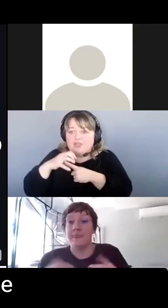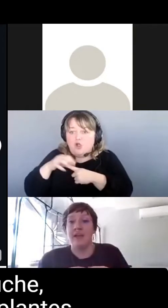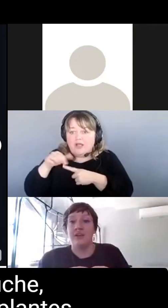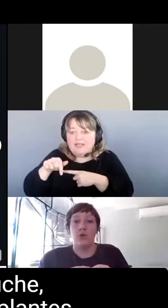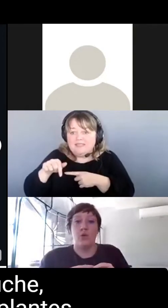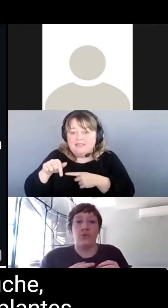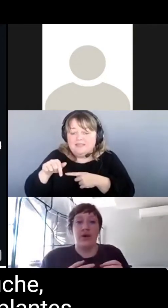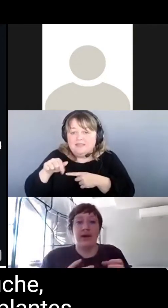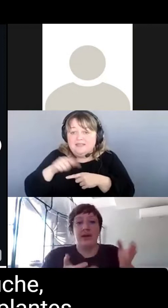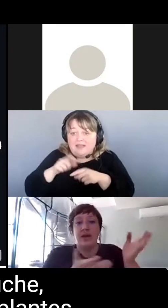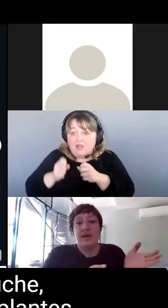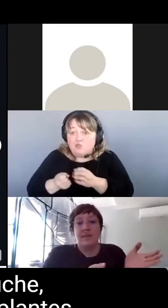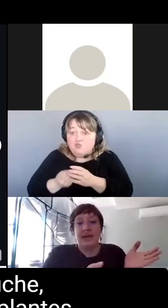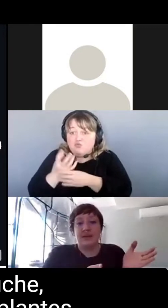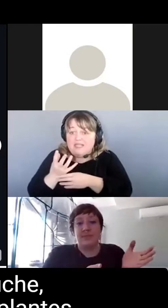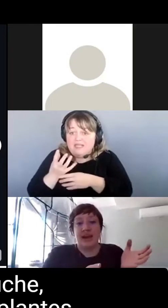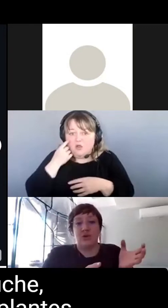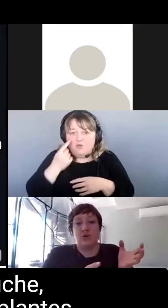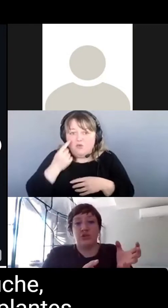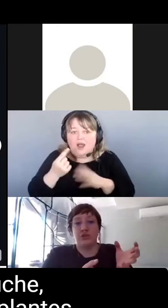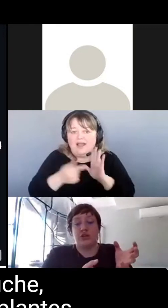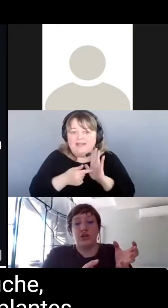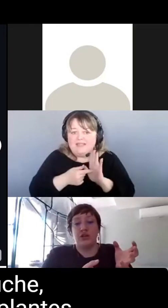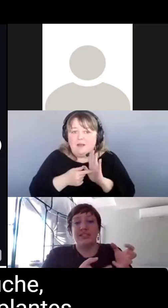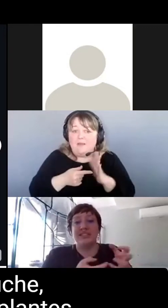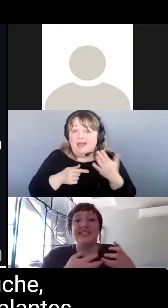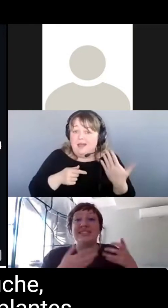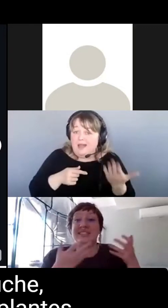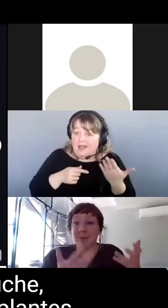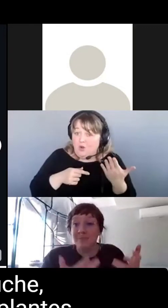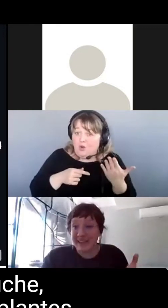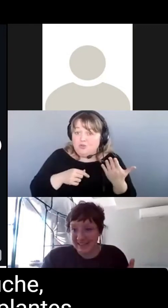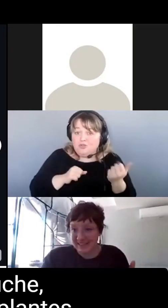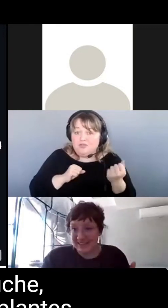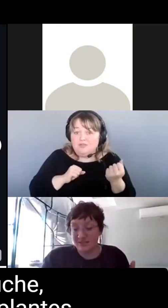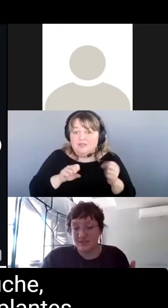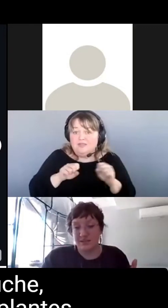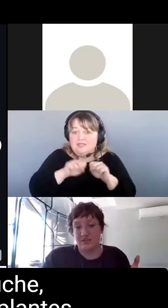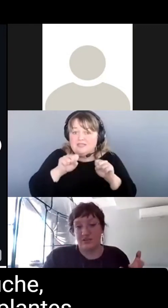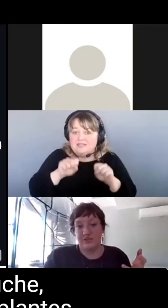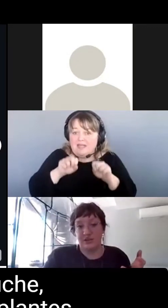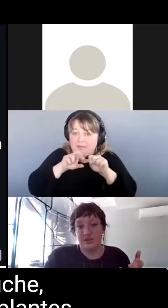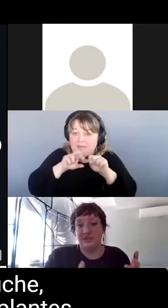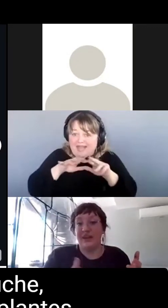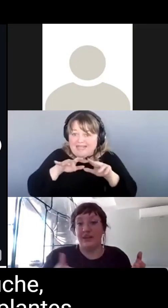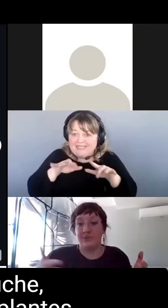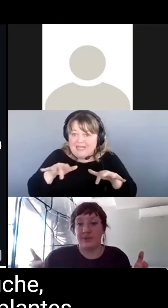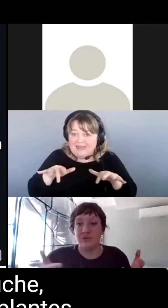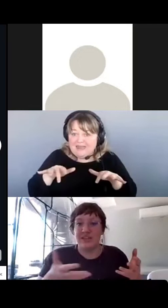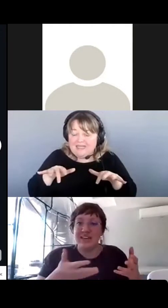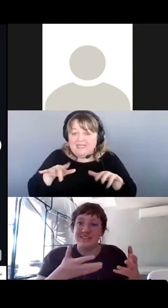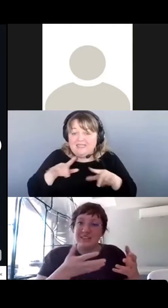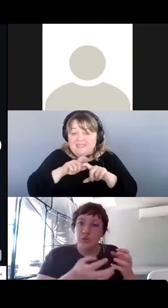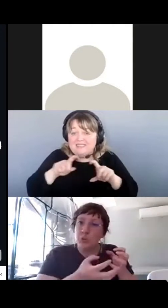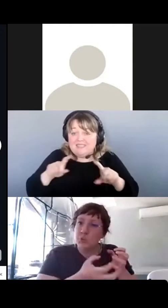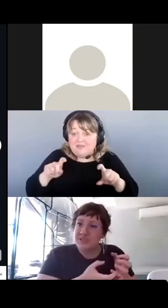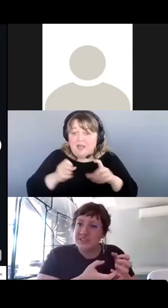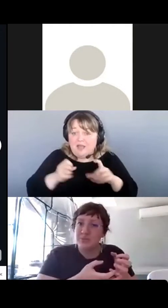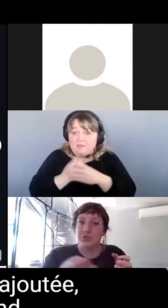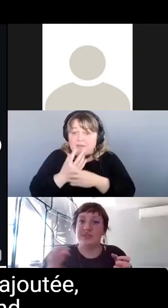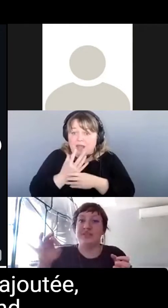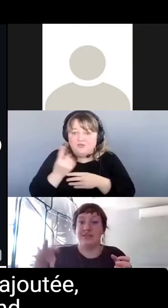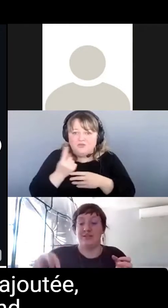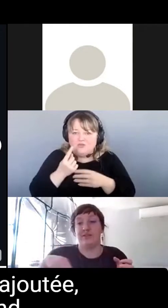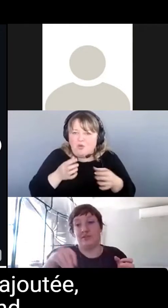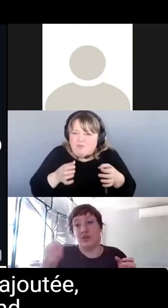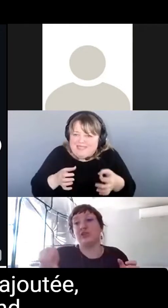poussé. Donc, on voit, par exemple, à la gauche, le système des racines de différentes plantes, c'est toujours plus petit.